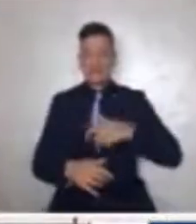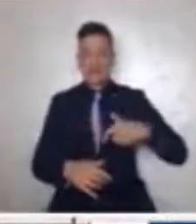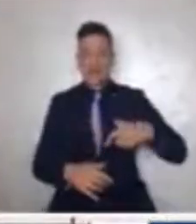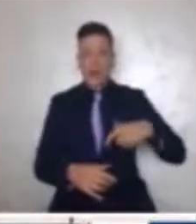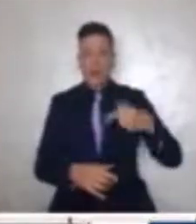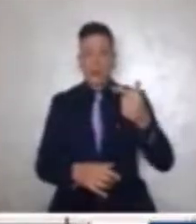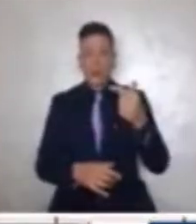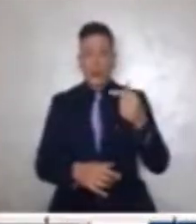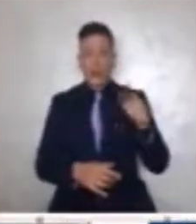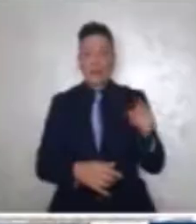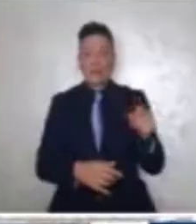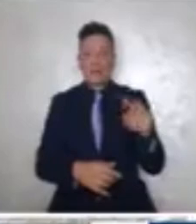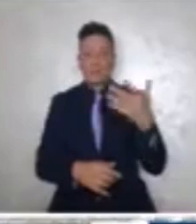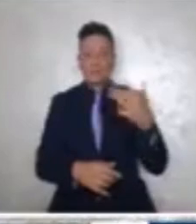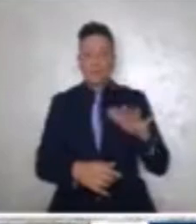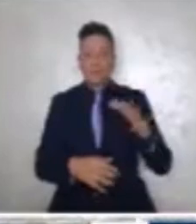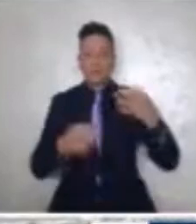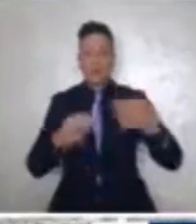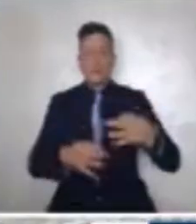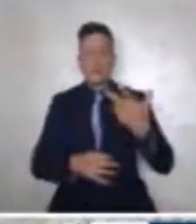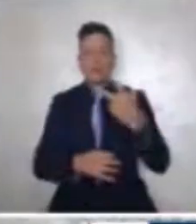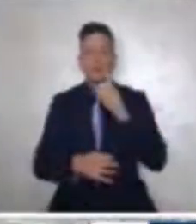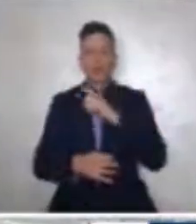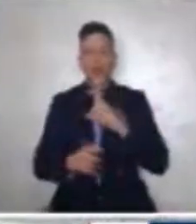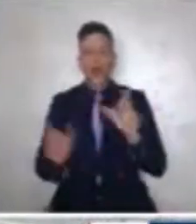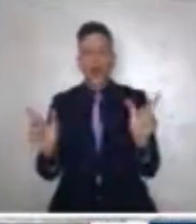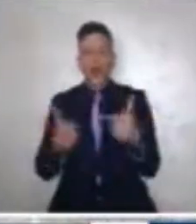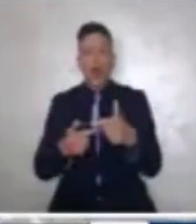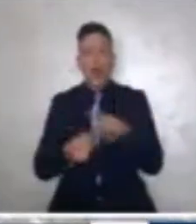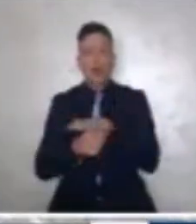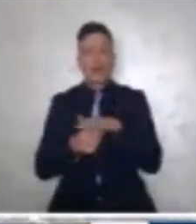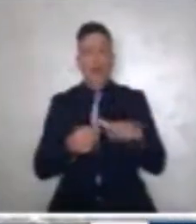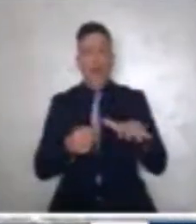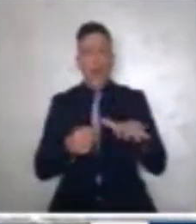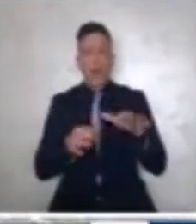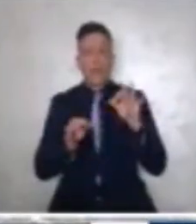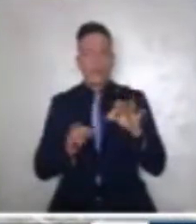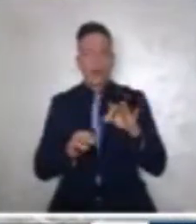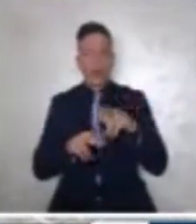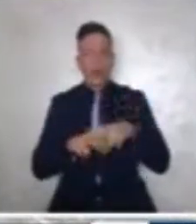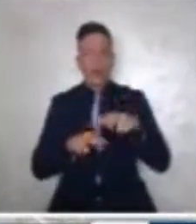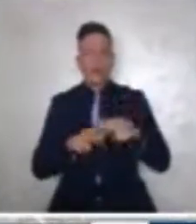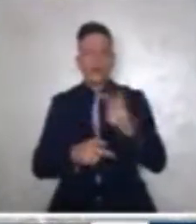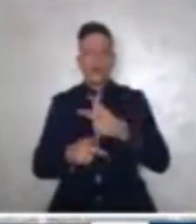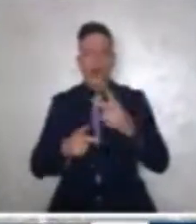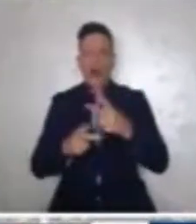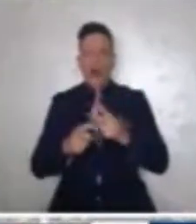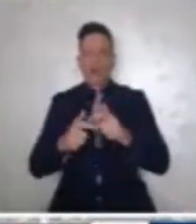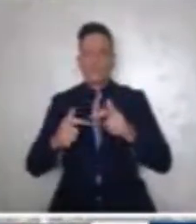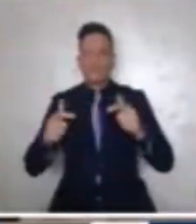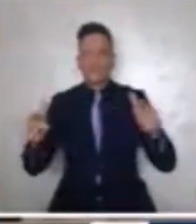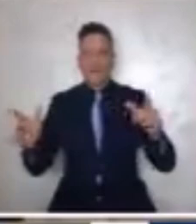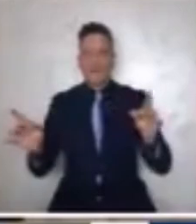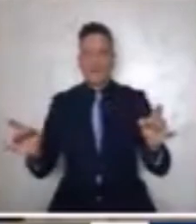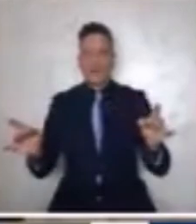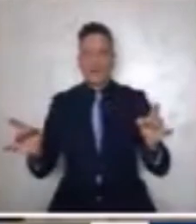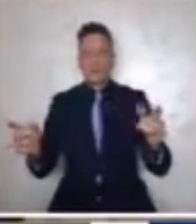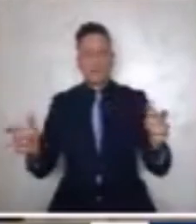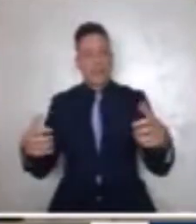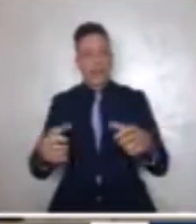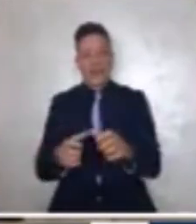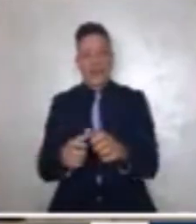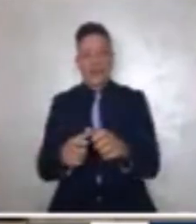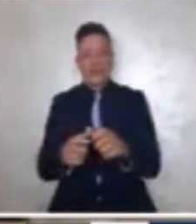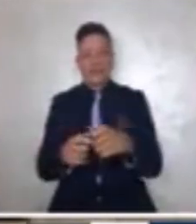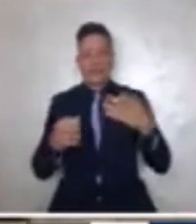aveva stabilito tre giorni di lockdown nel comune per cercare di limitare il diffondersi del virus una decisione è arrivata ieri